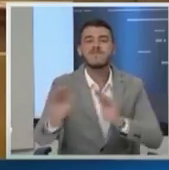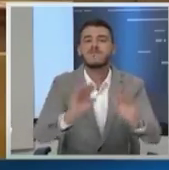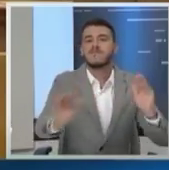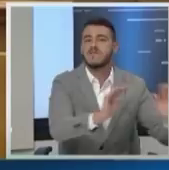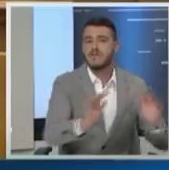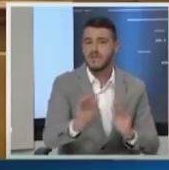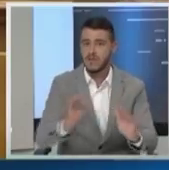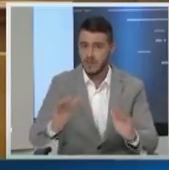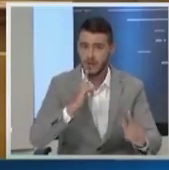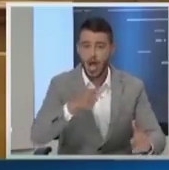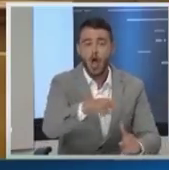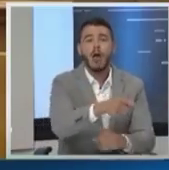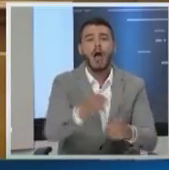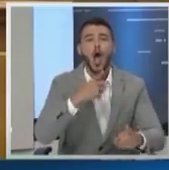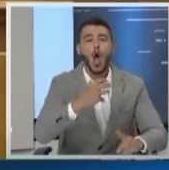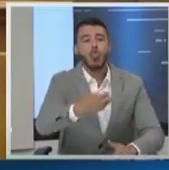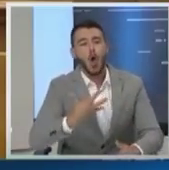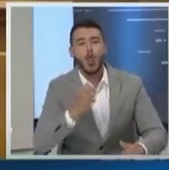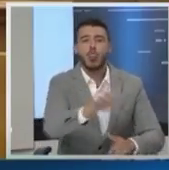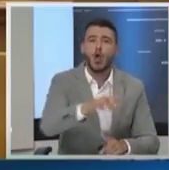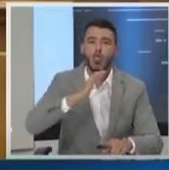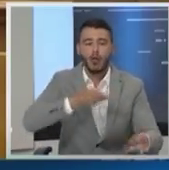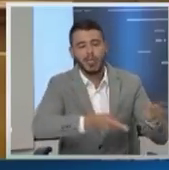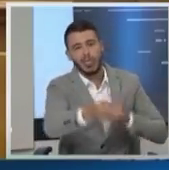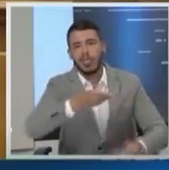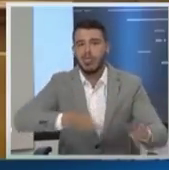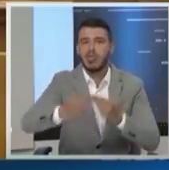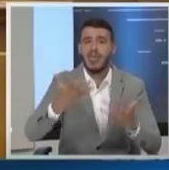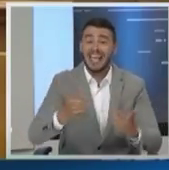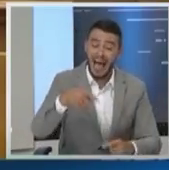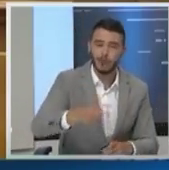κάνει τα χατήρια έναντι ανταλλαγμάτων στήριξης.